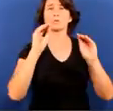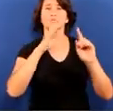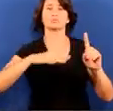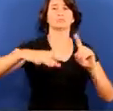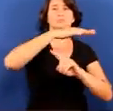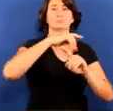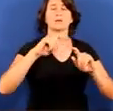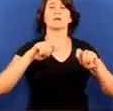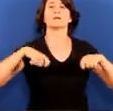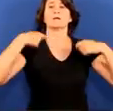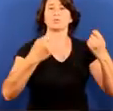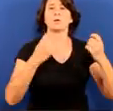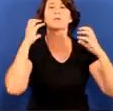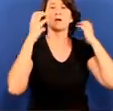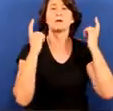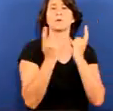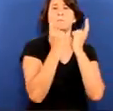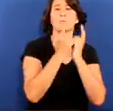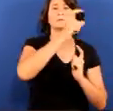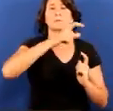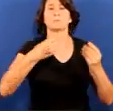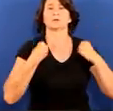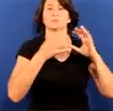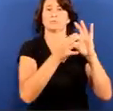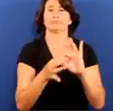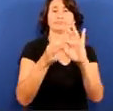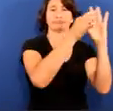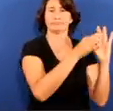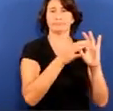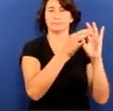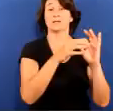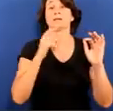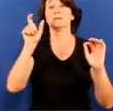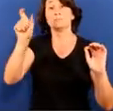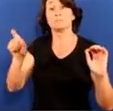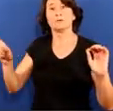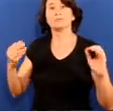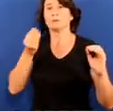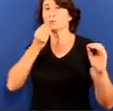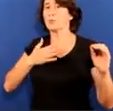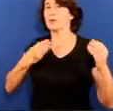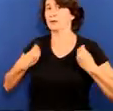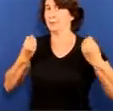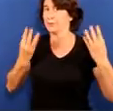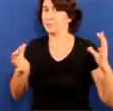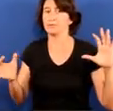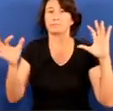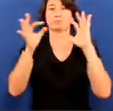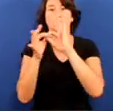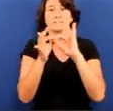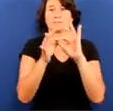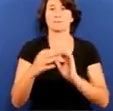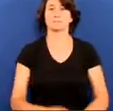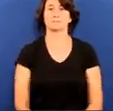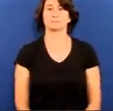irailaren 28an eta Durangaldeko biztanleei, kudeatzaileei eta Urkiolako Parke Naturalean interesa duten beste pertsona